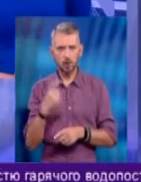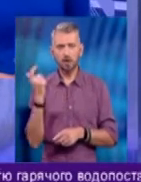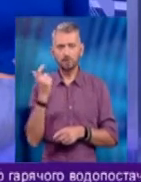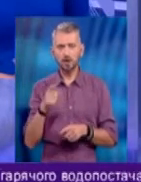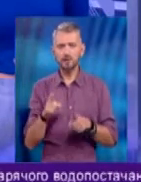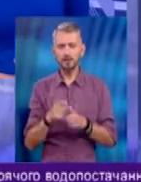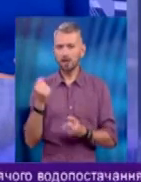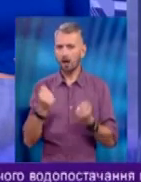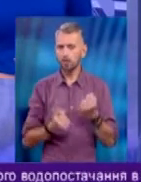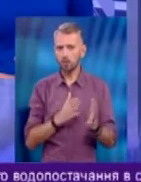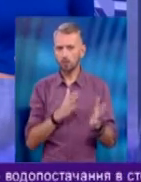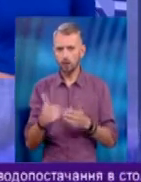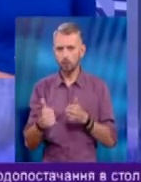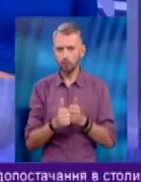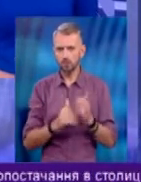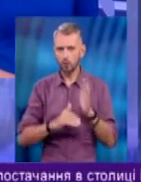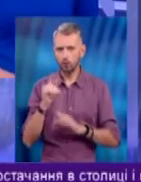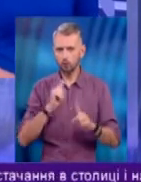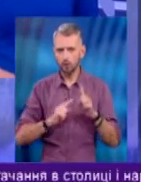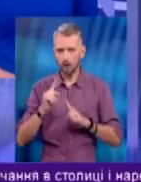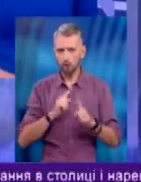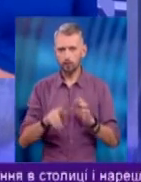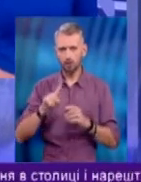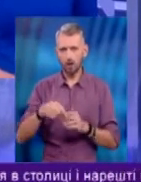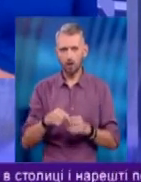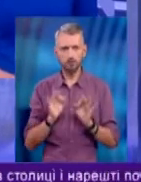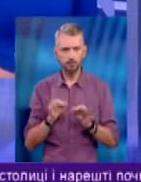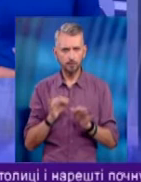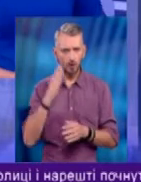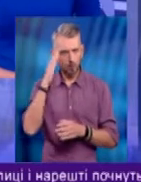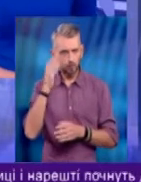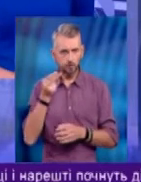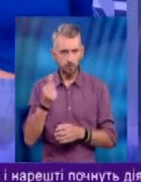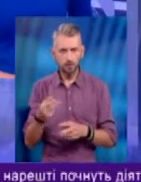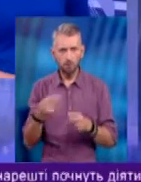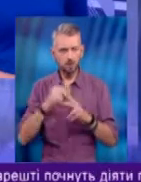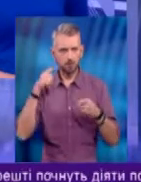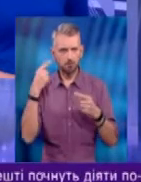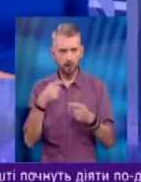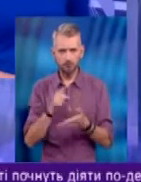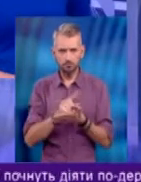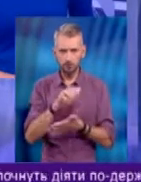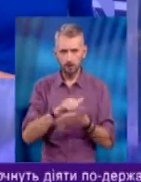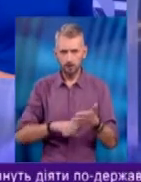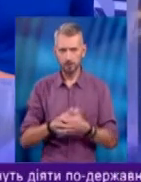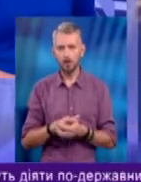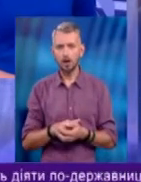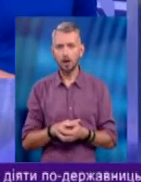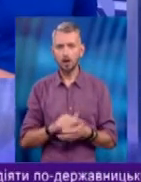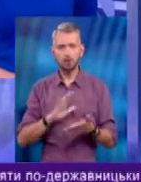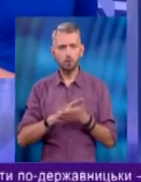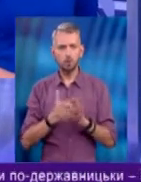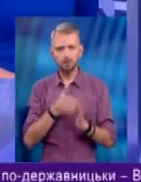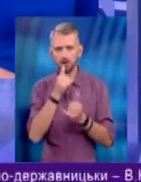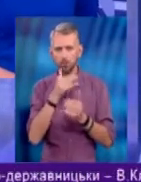Власники таких авто регулярно під Верховною Радою вимагають адекватного розмитнення без захмарних акцизів та податкових зборів. Та дійти згоди не